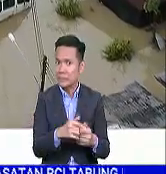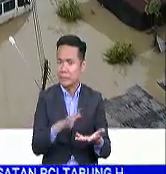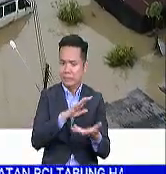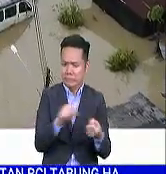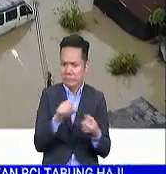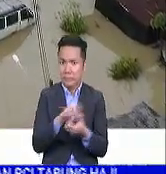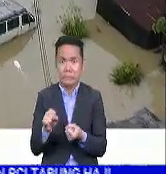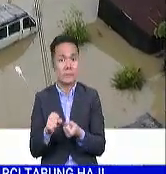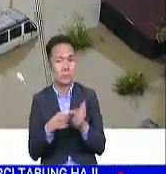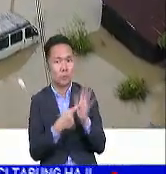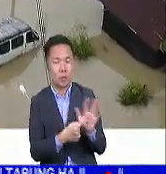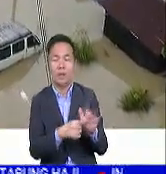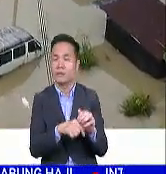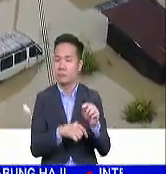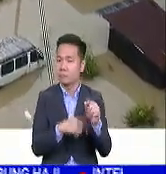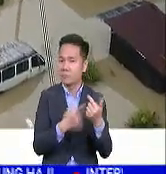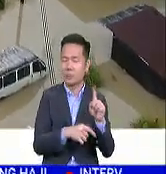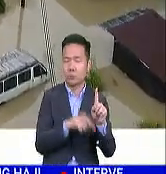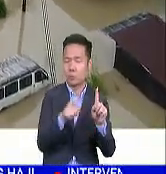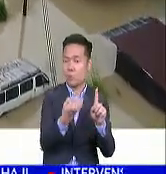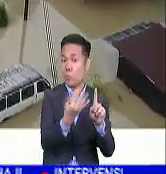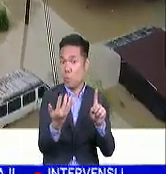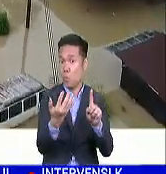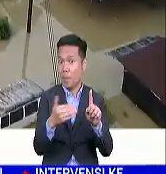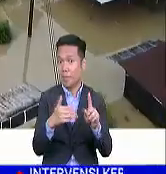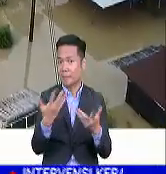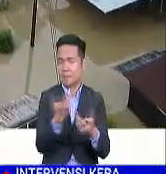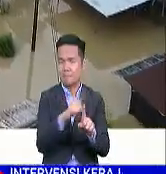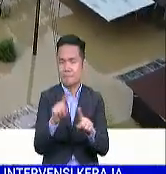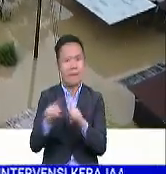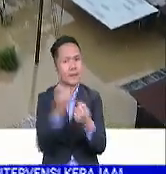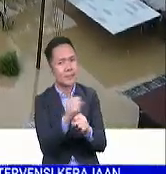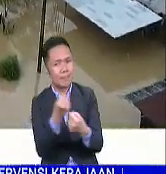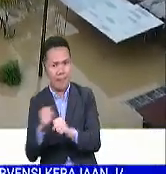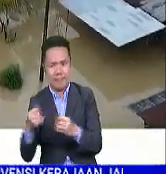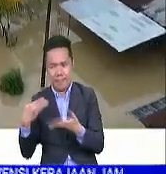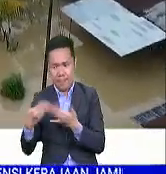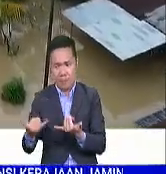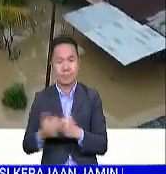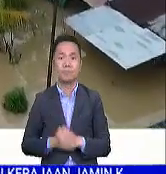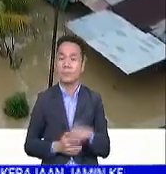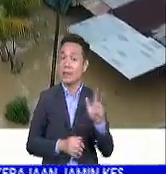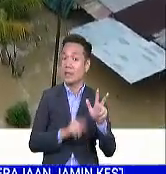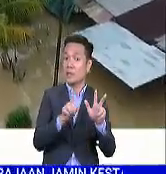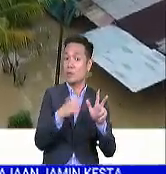bencana sebanyak 1,014 misi setakat hari ini. Katanya ia membabitkan seramai